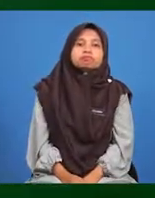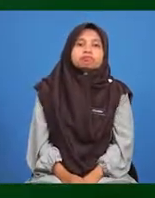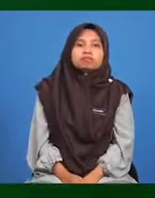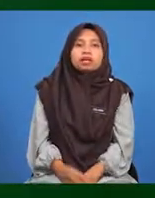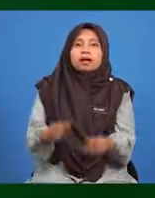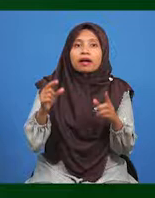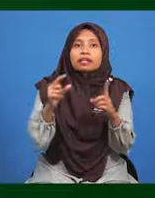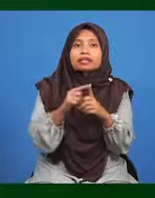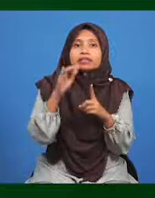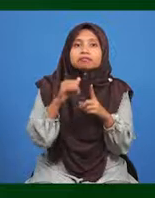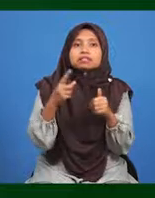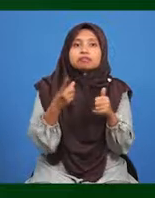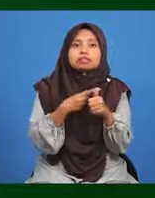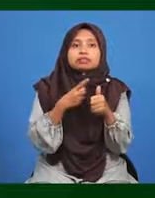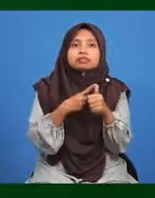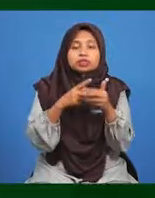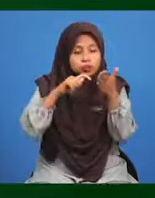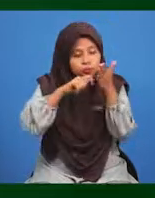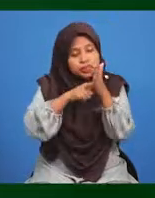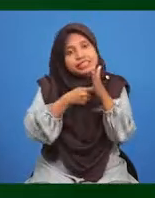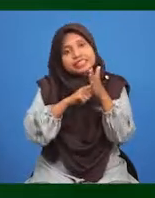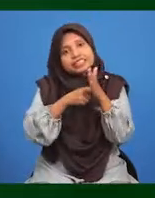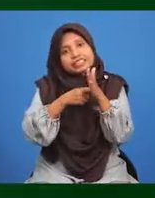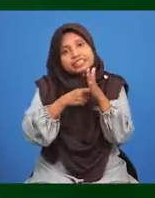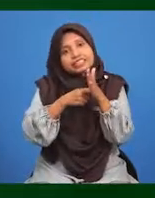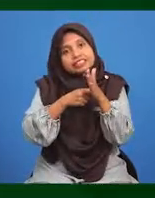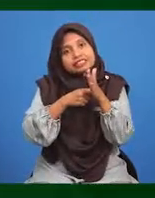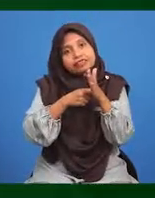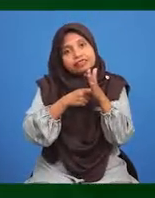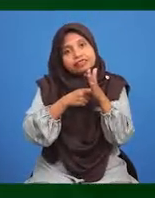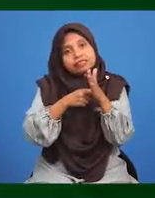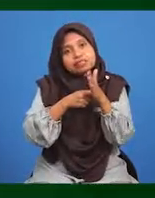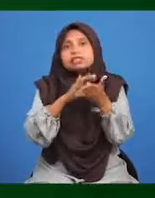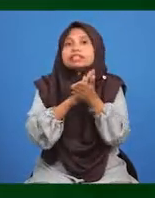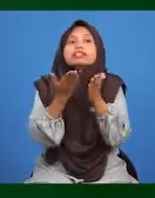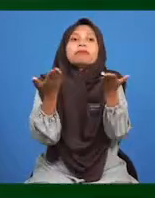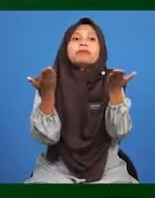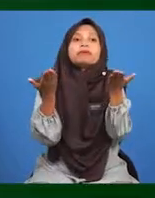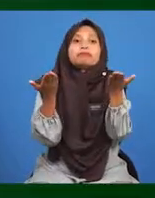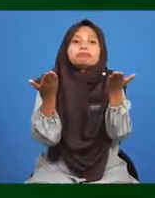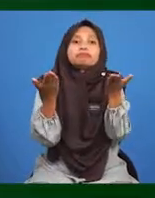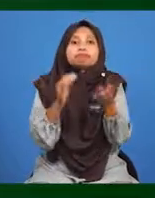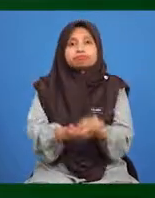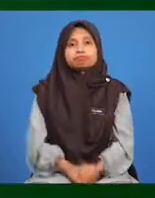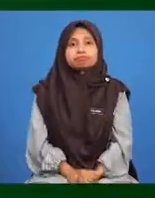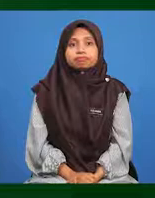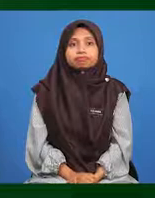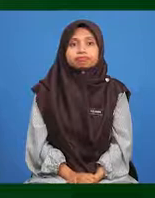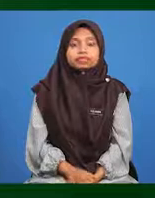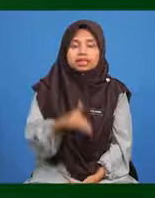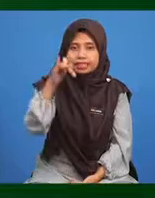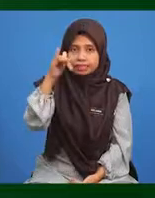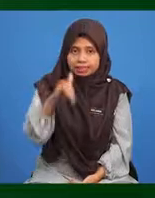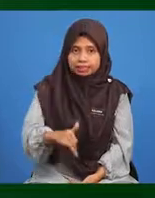Perkataan yang pertama ialah kunci. Boleh murid teka kata ganda separa bagi kunci?